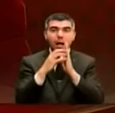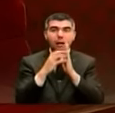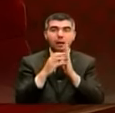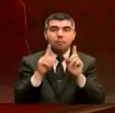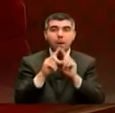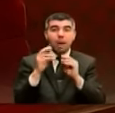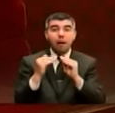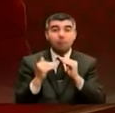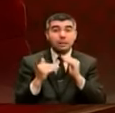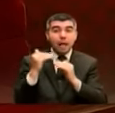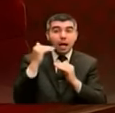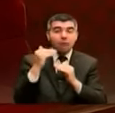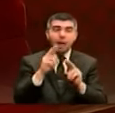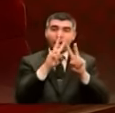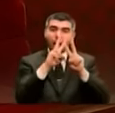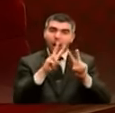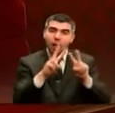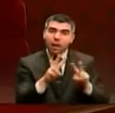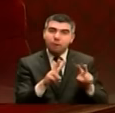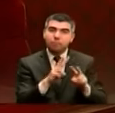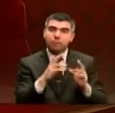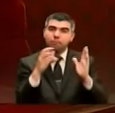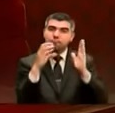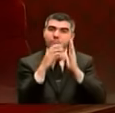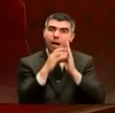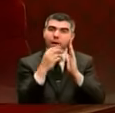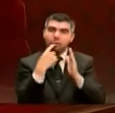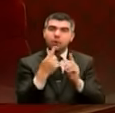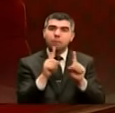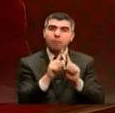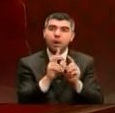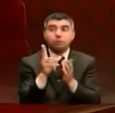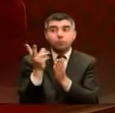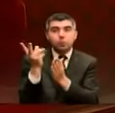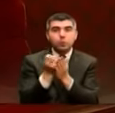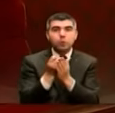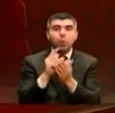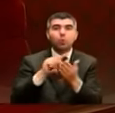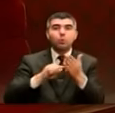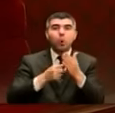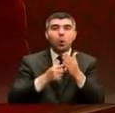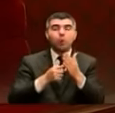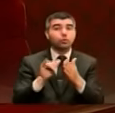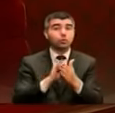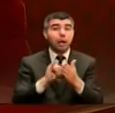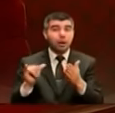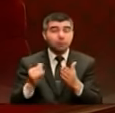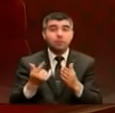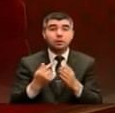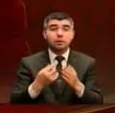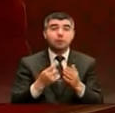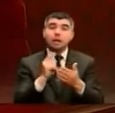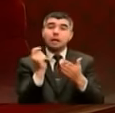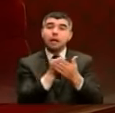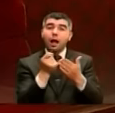فيها الفحص والمراقبة الأجهزة، فيها كذلك محاربة السرقة، توفير المعطيات للرد على شكايات الزبناء، تأكد من فعالية